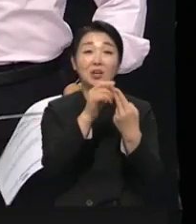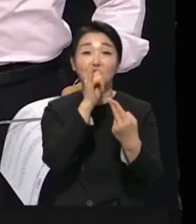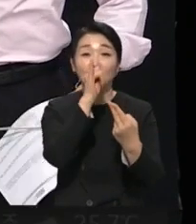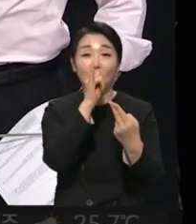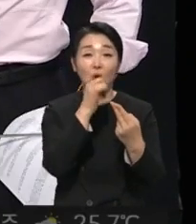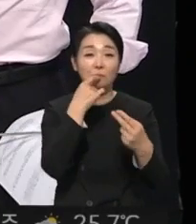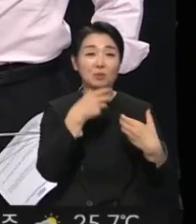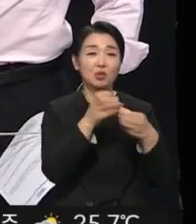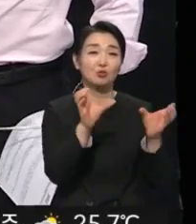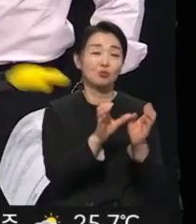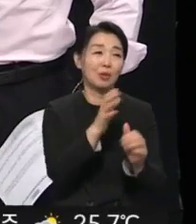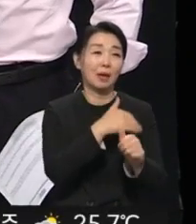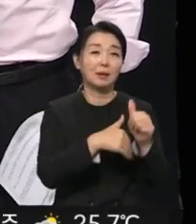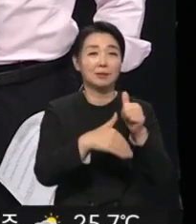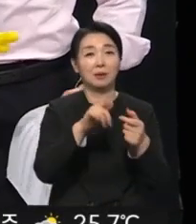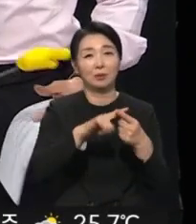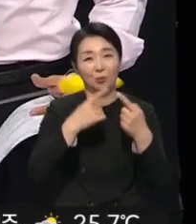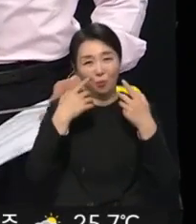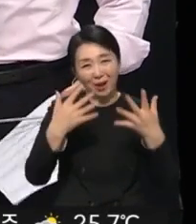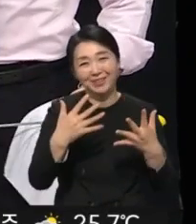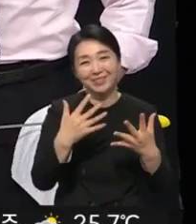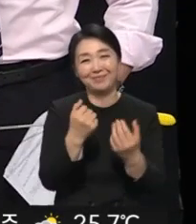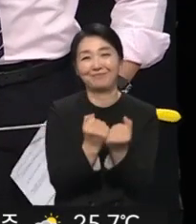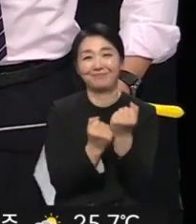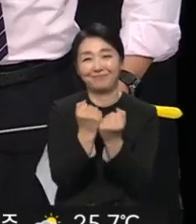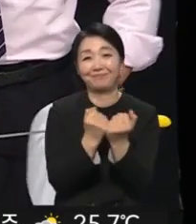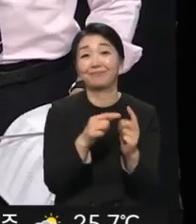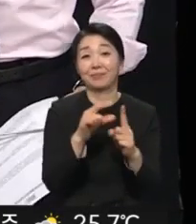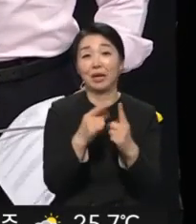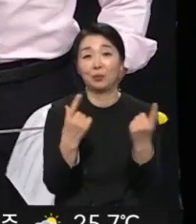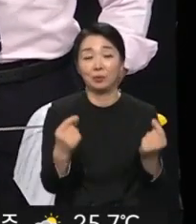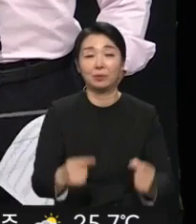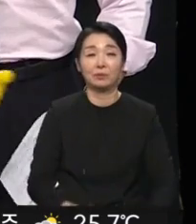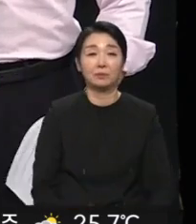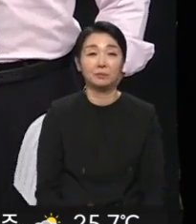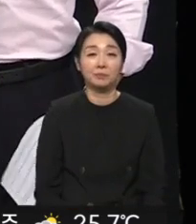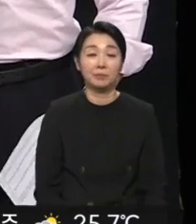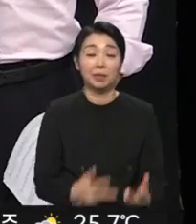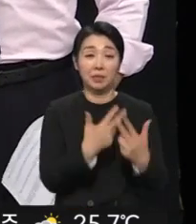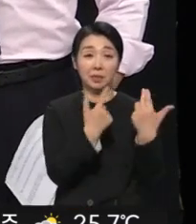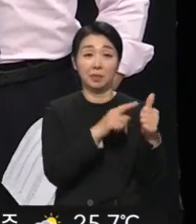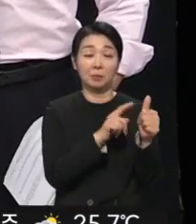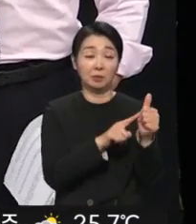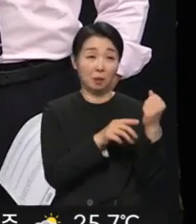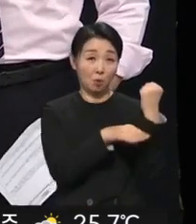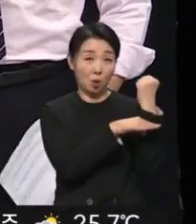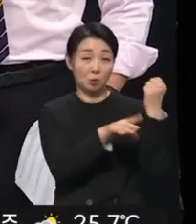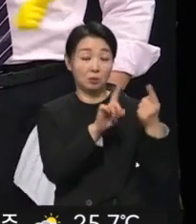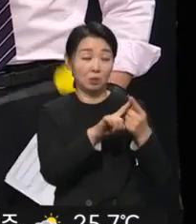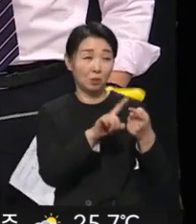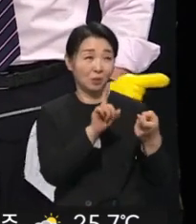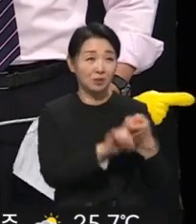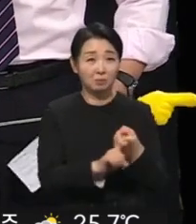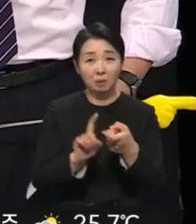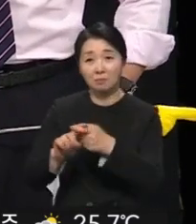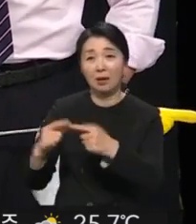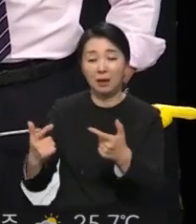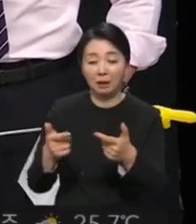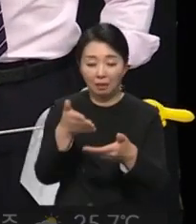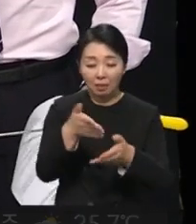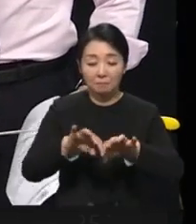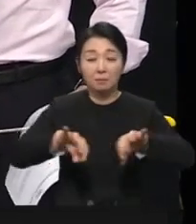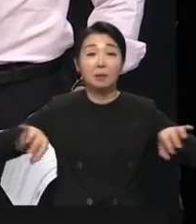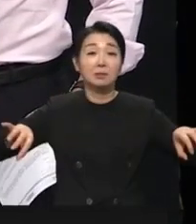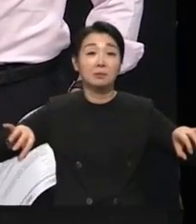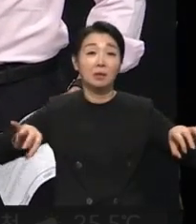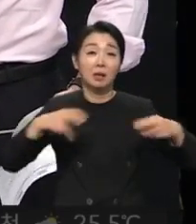현재 민주당의 상황을 정확히 반영해주는 말이 아닌가 싶습니다. 이재명 대표를 기준으로 이 친명과 비명으로 갈라졌죠.